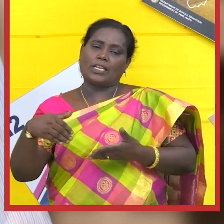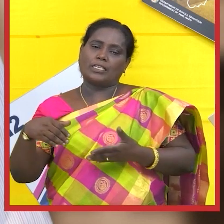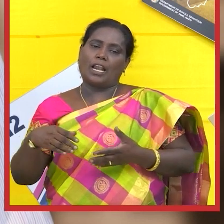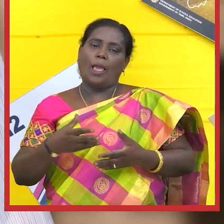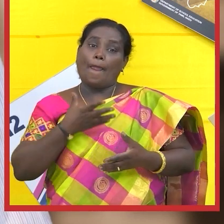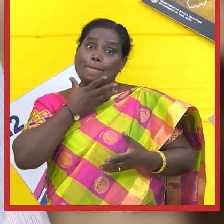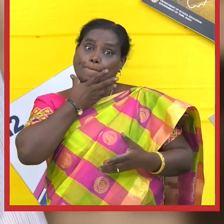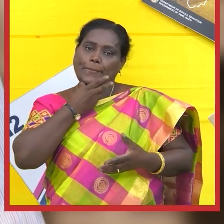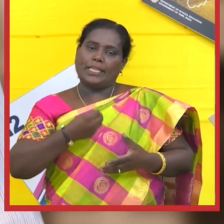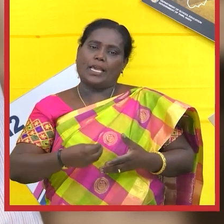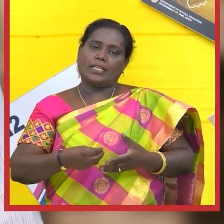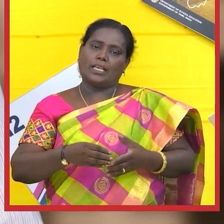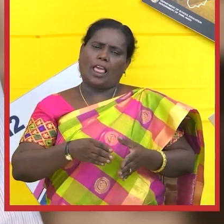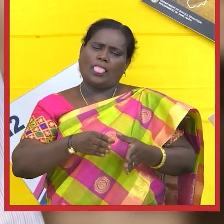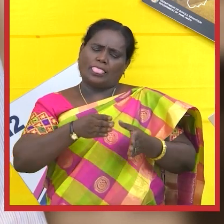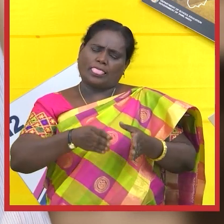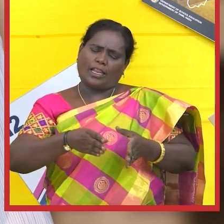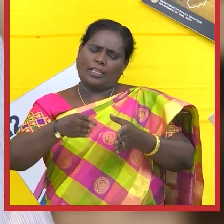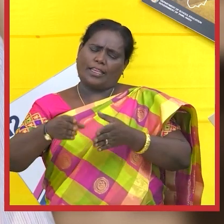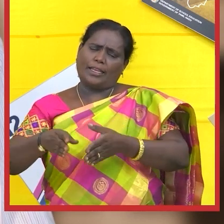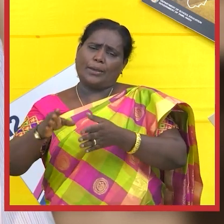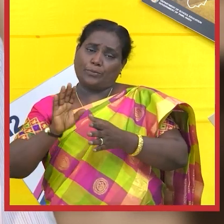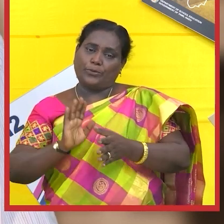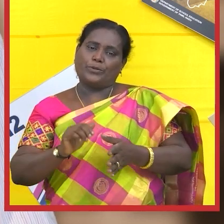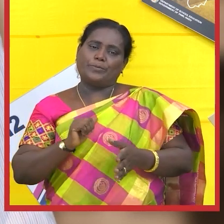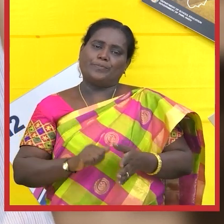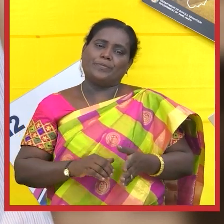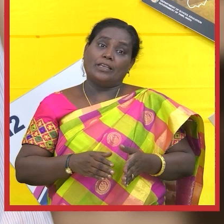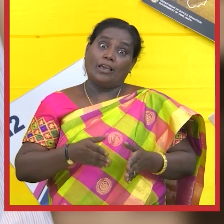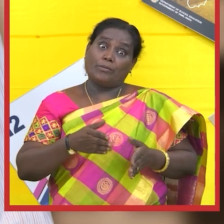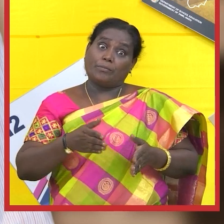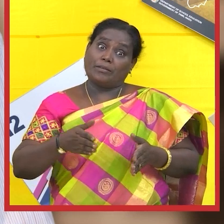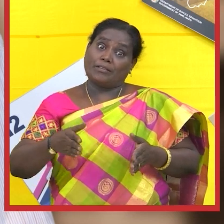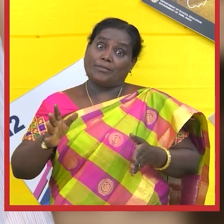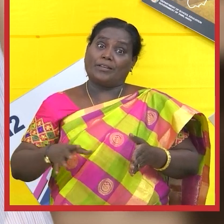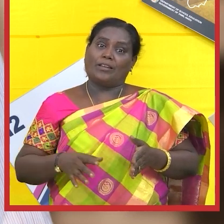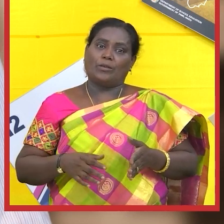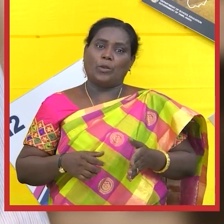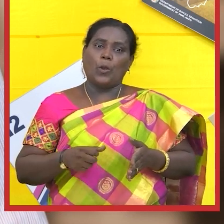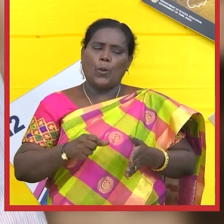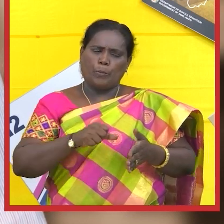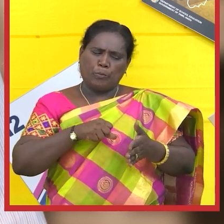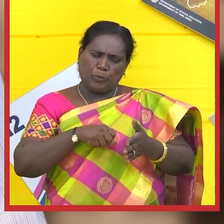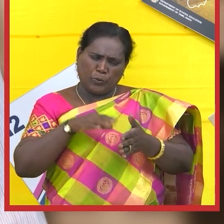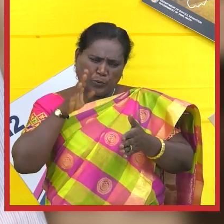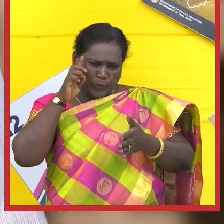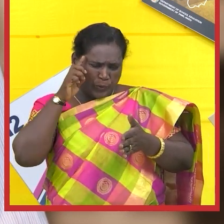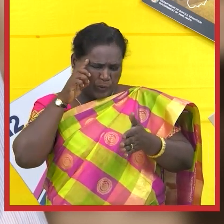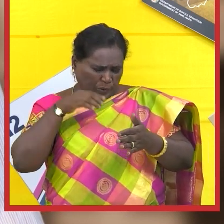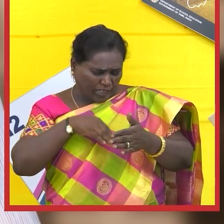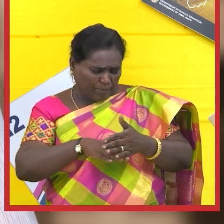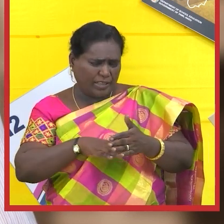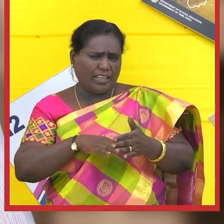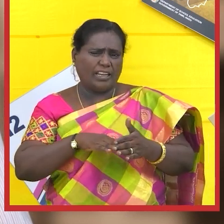ஒரு தனி இடம் உண்டு. ஏனென்றால் அவருடைய பகுத்தறிவு கொள்கைகள், அவர் மூட நம்பிக்கைகளை